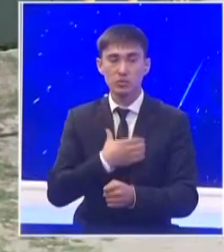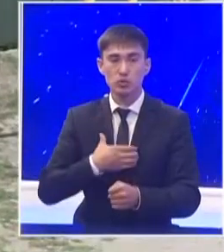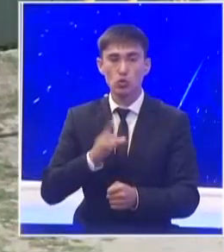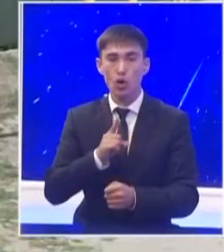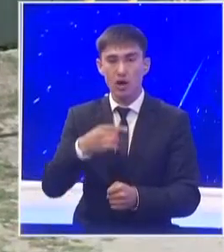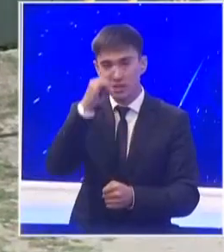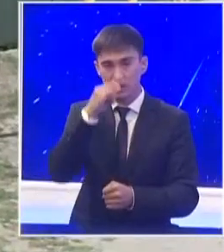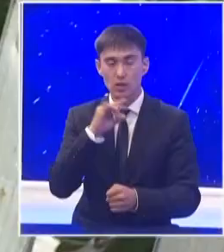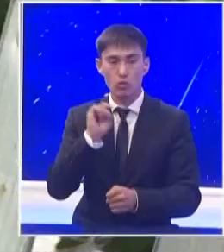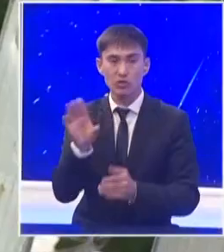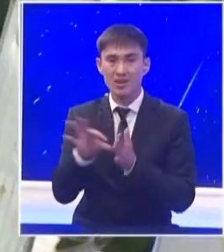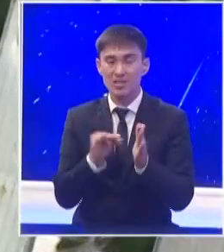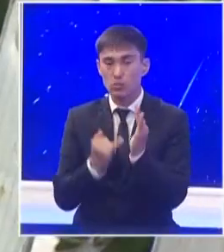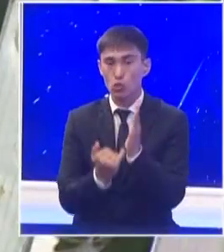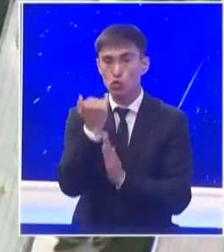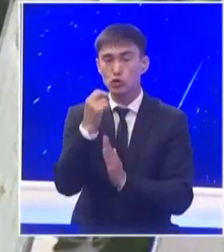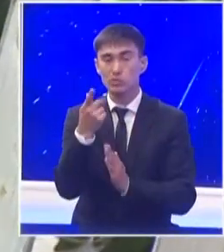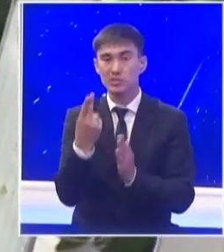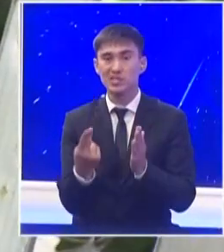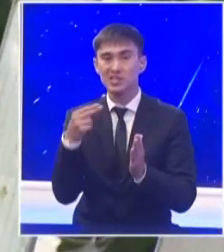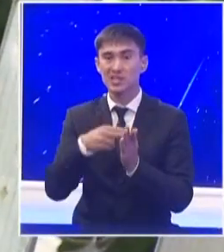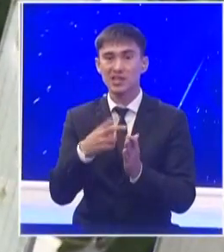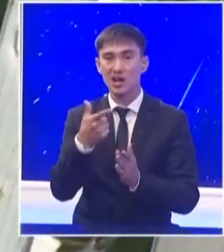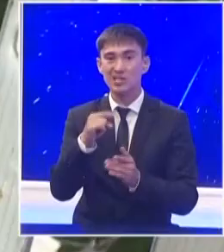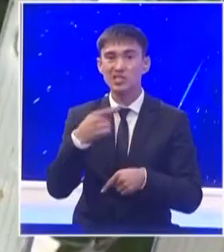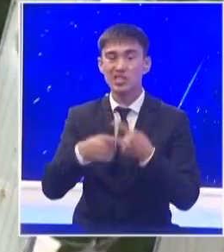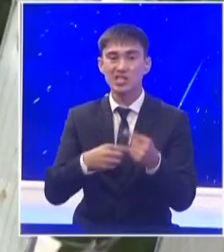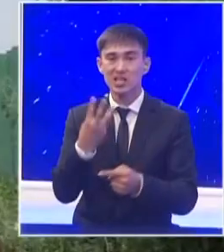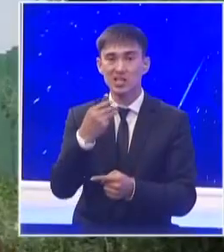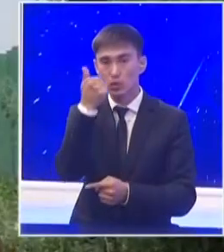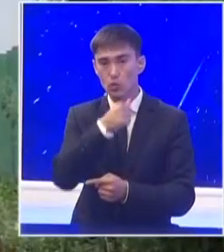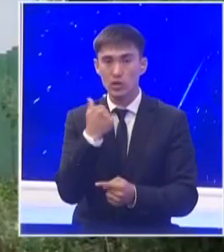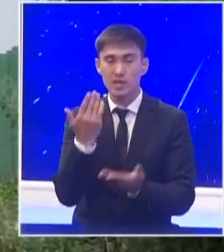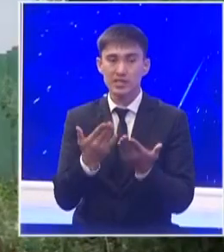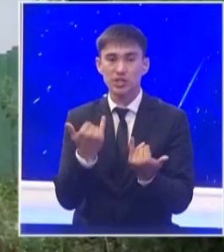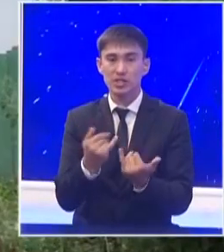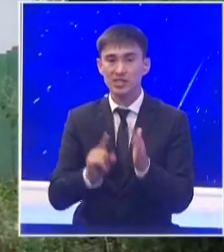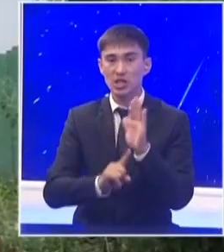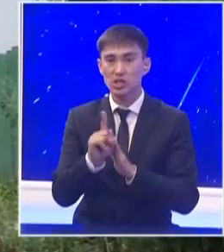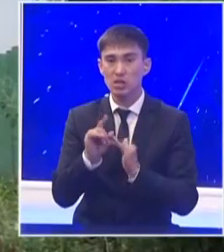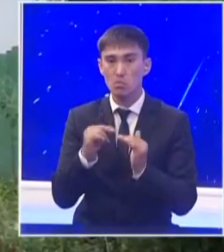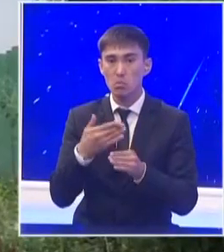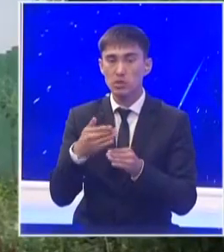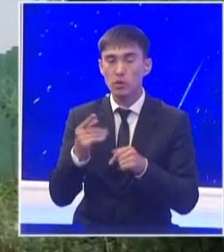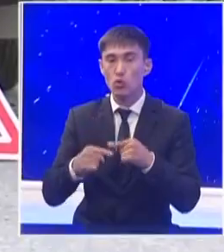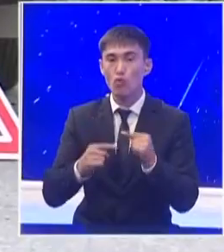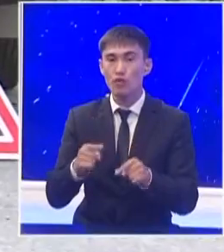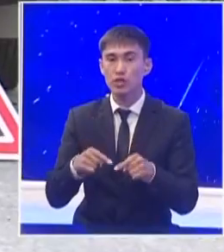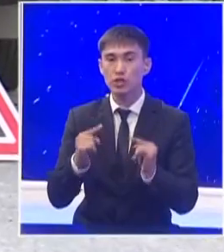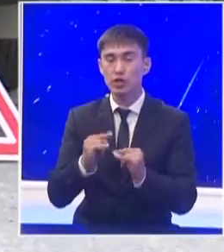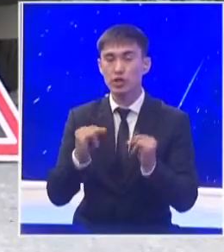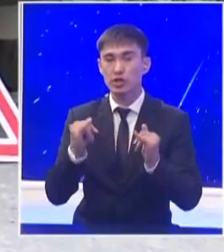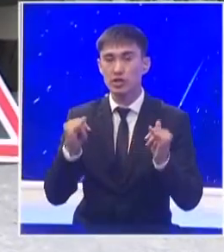может столкнуться с резким ростом цен на газ через 3 года, если уже сейчас не начать постепенное увеличение оптовой стоимости.